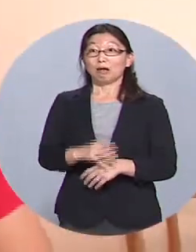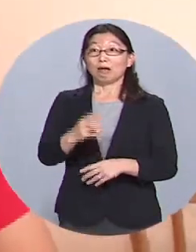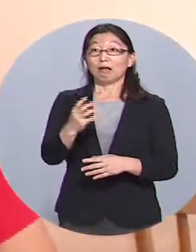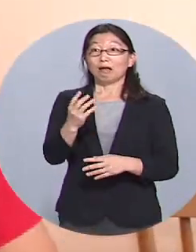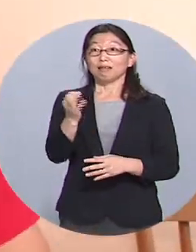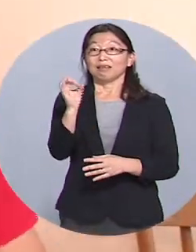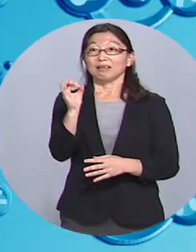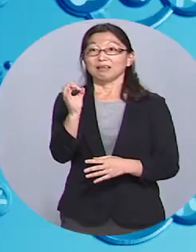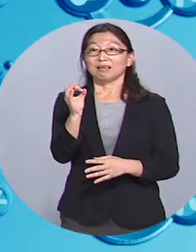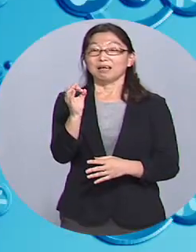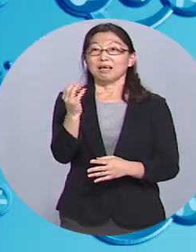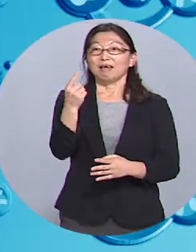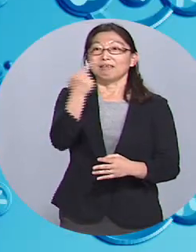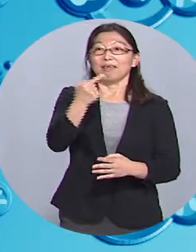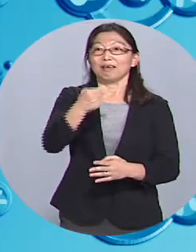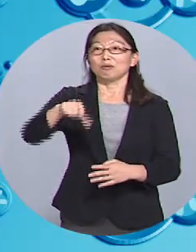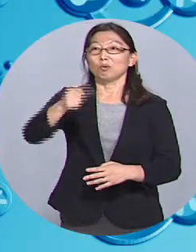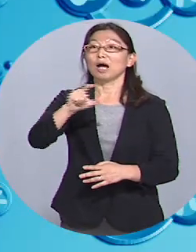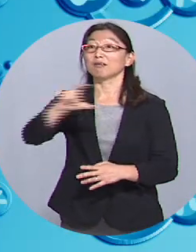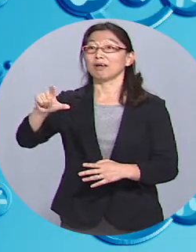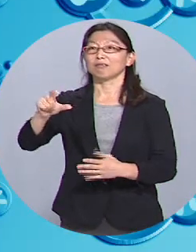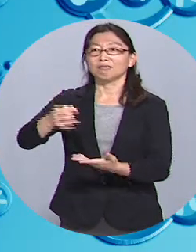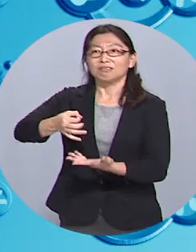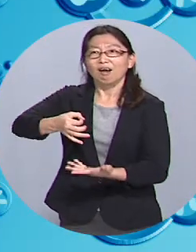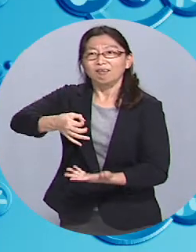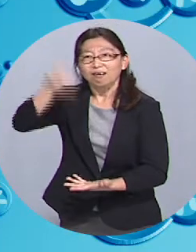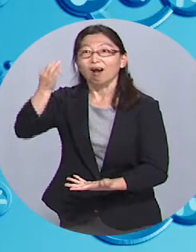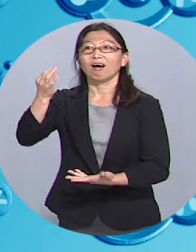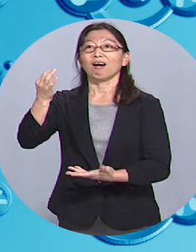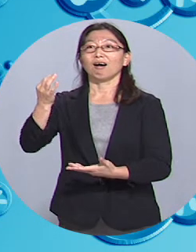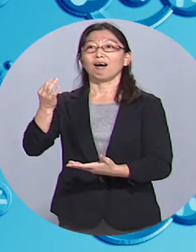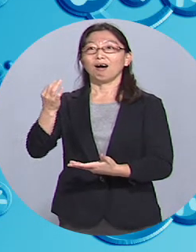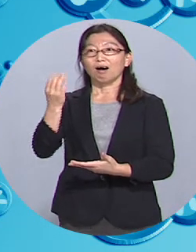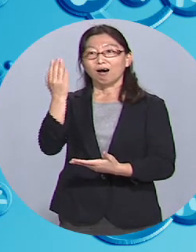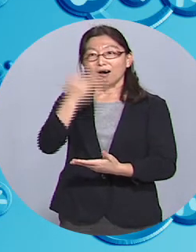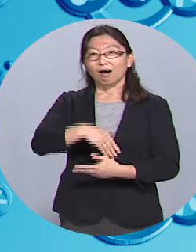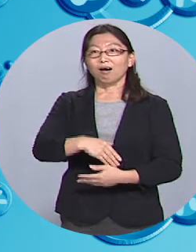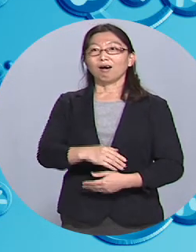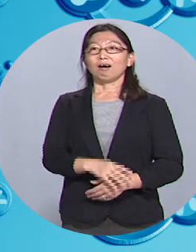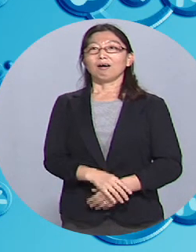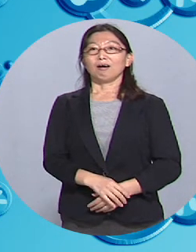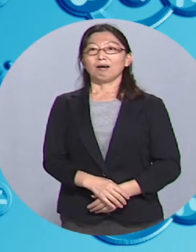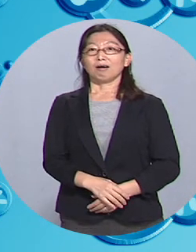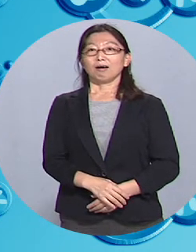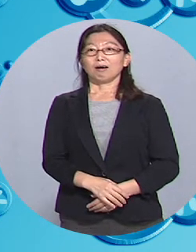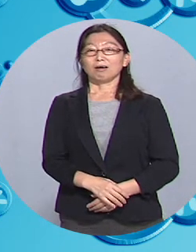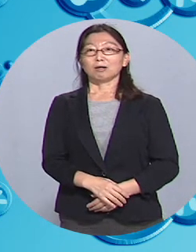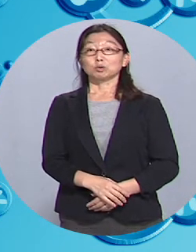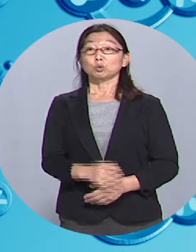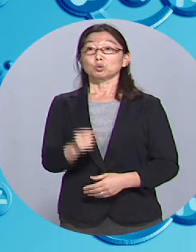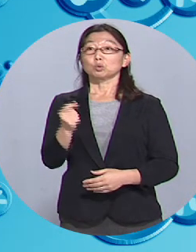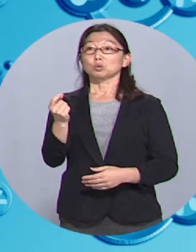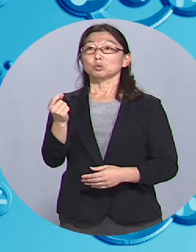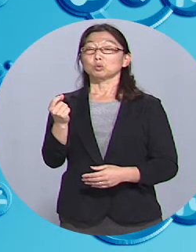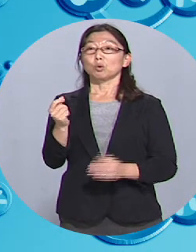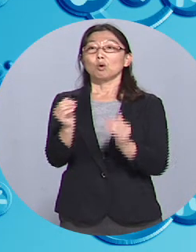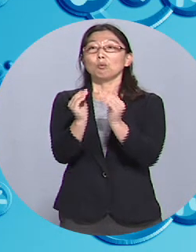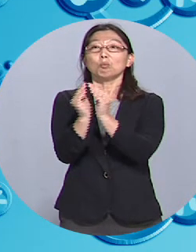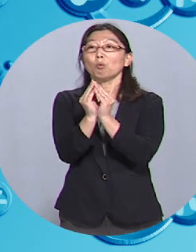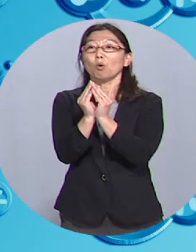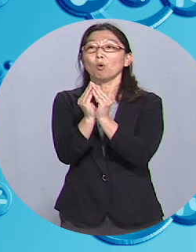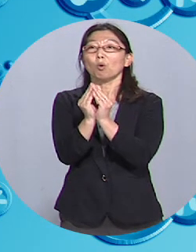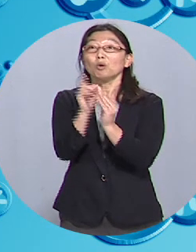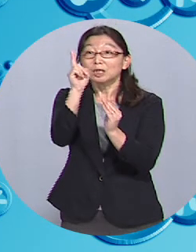1500円、1500円一杯。 そうなんです。 結構お高いですよねこれは。 はい、あの桃を丸ごと1個使